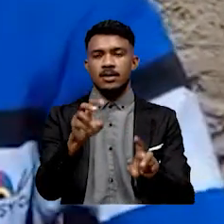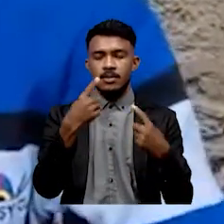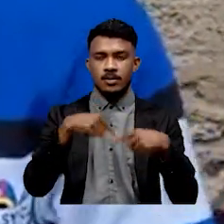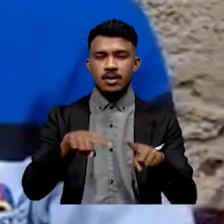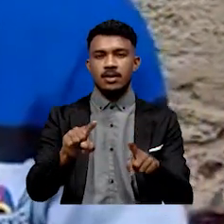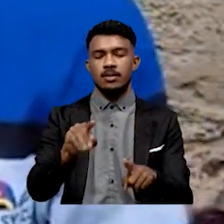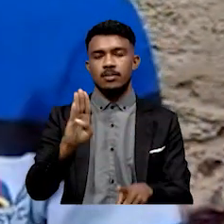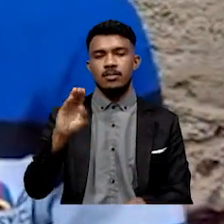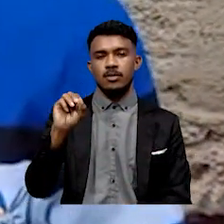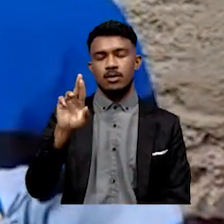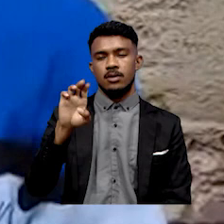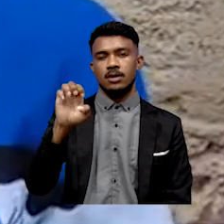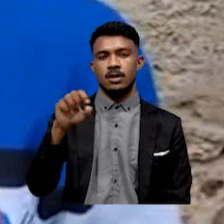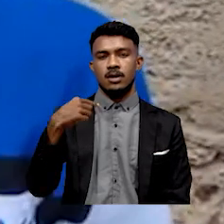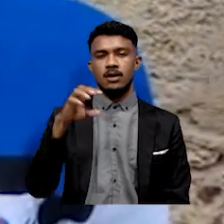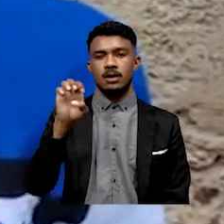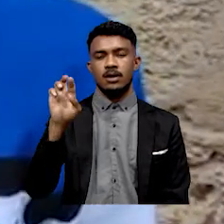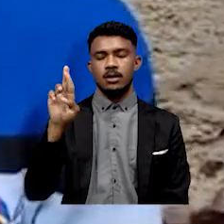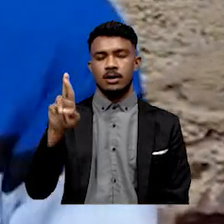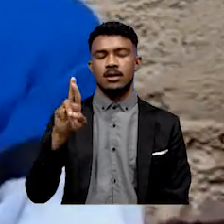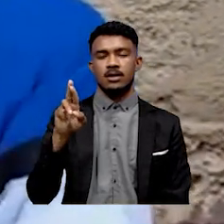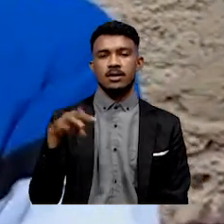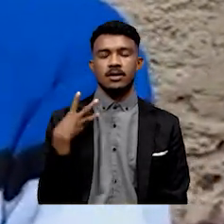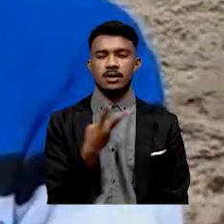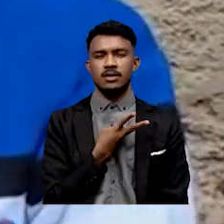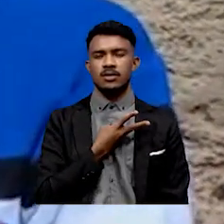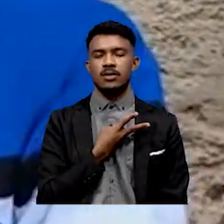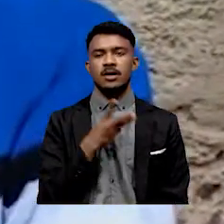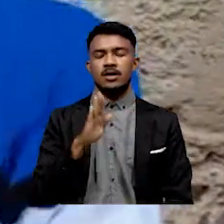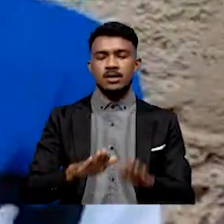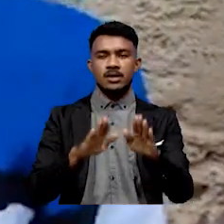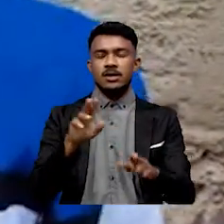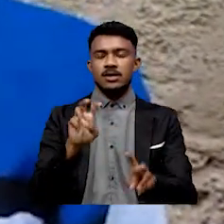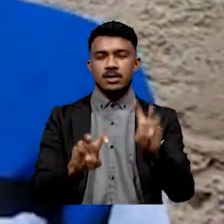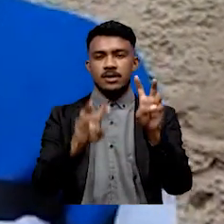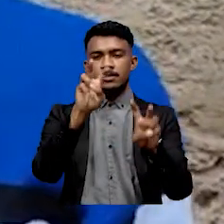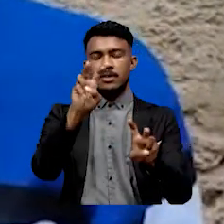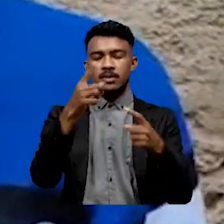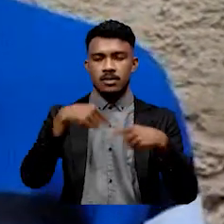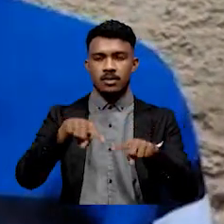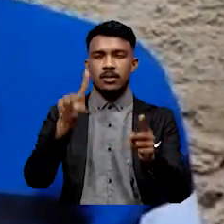regerne entau itu saya hene entau itu batu ane wah depois harukannya